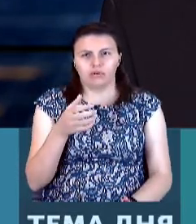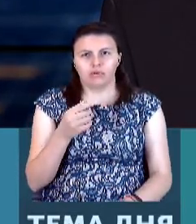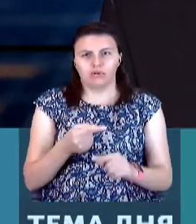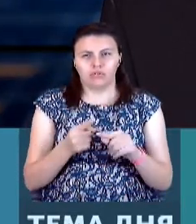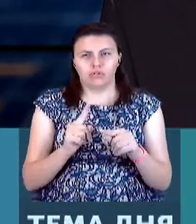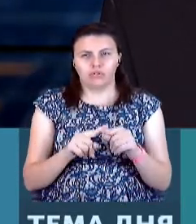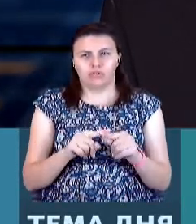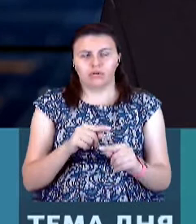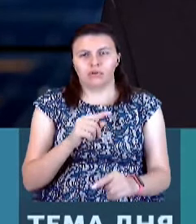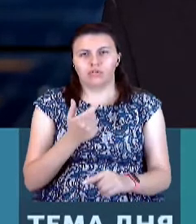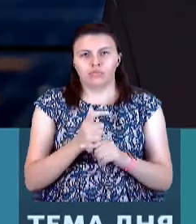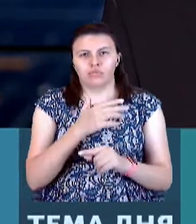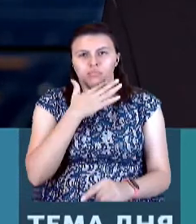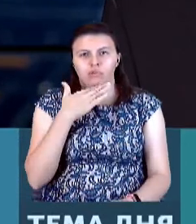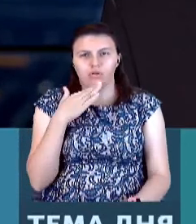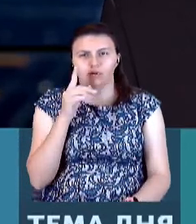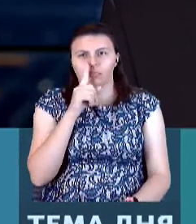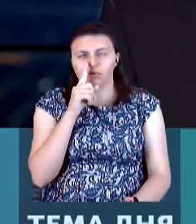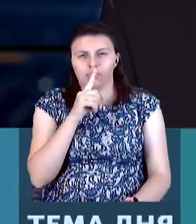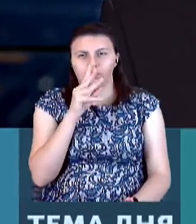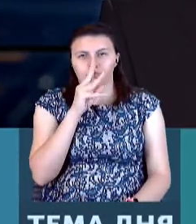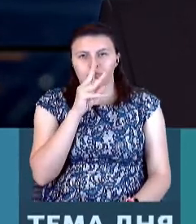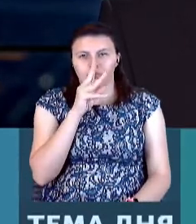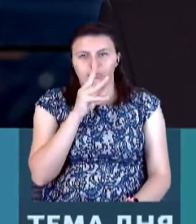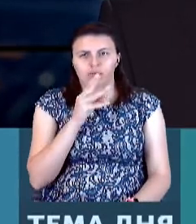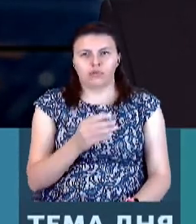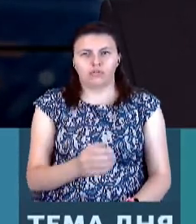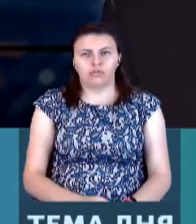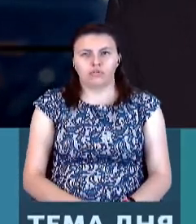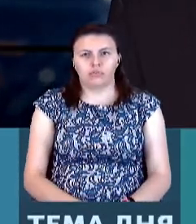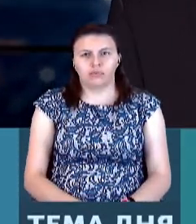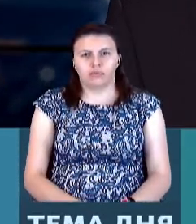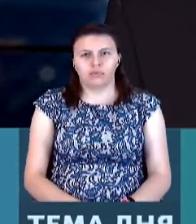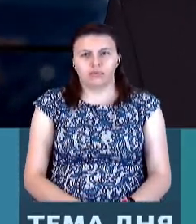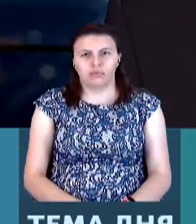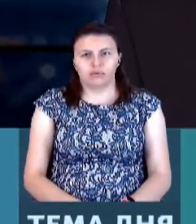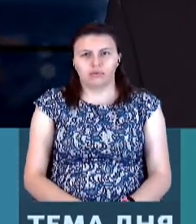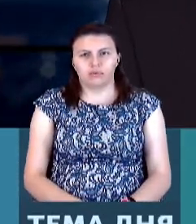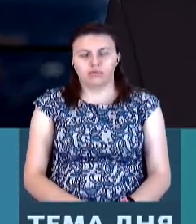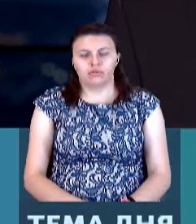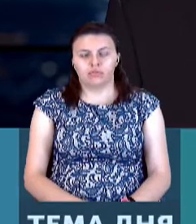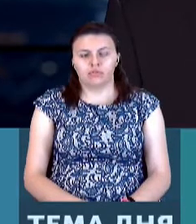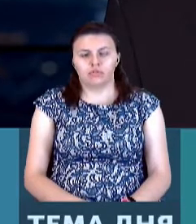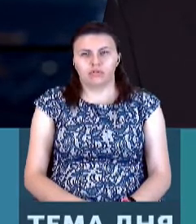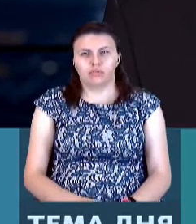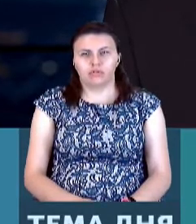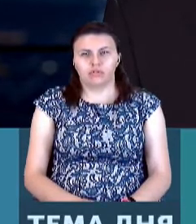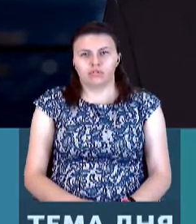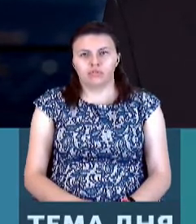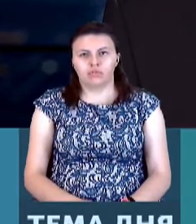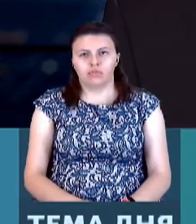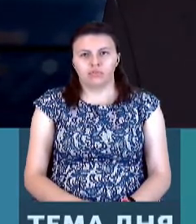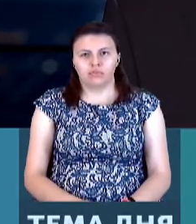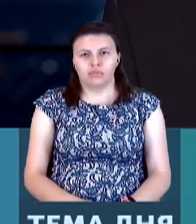отримують мінімальну заробітну плату, або прив'язка тарифної до мінімальної заробітної плати, вона там теж існує декуди.